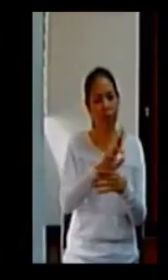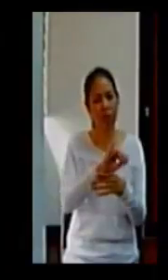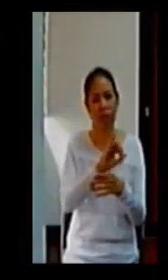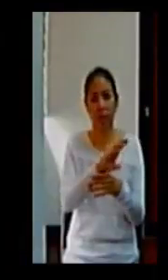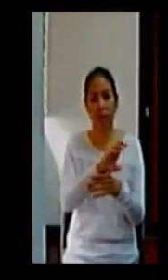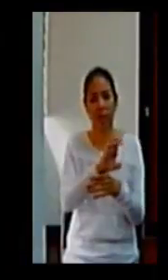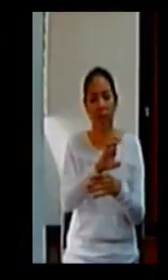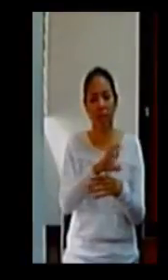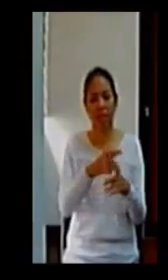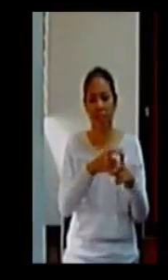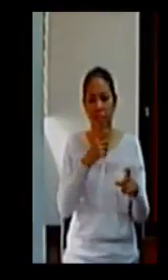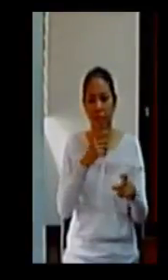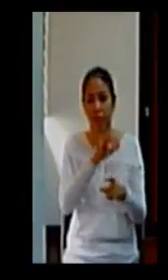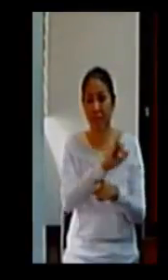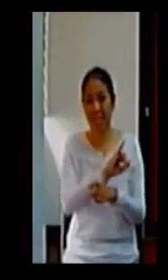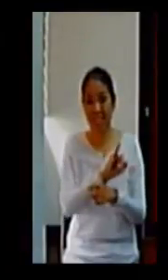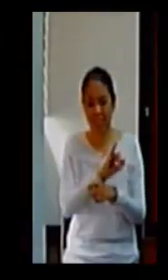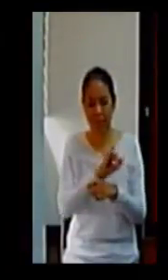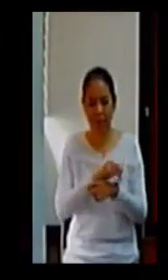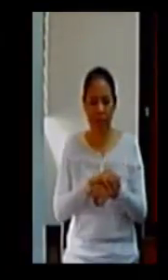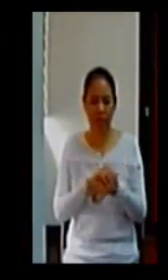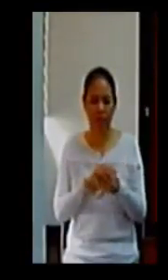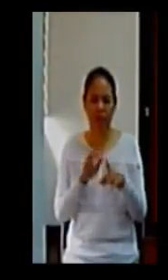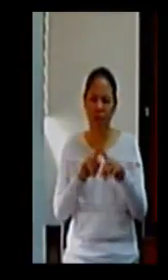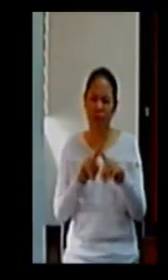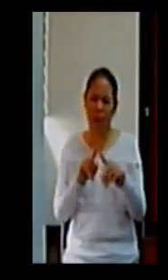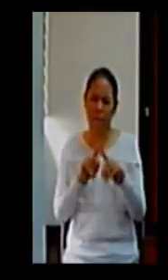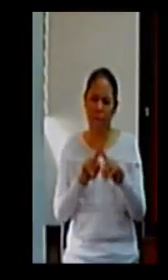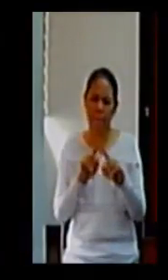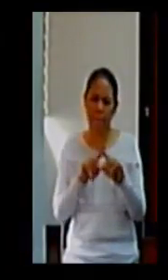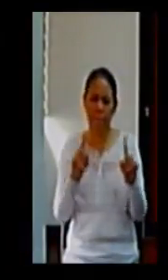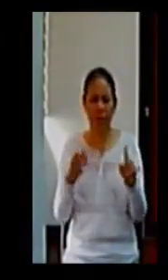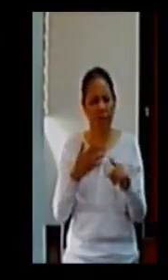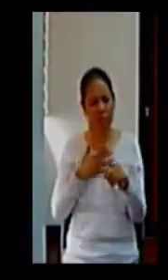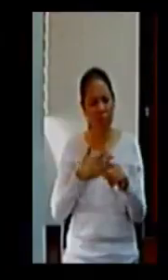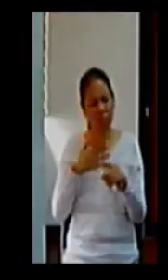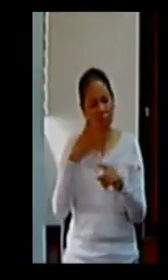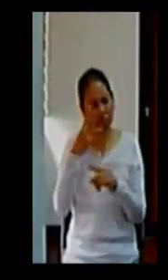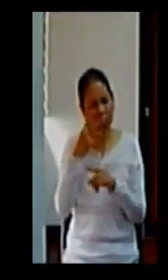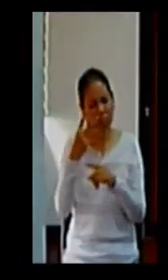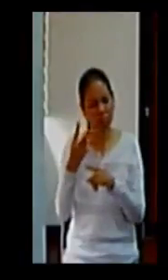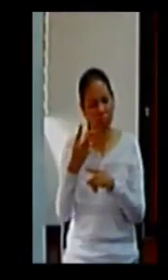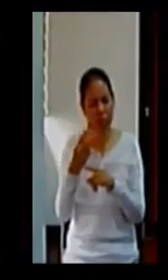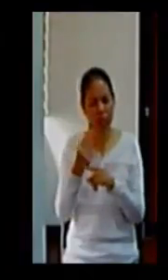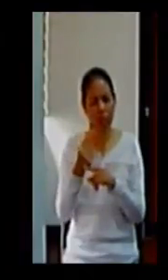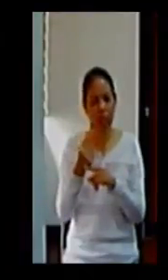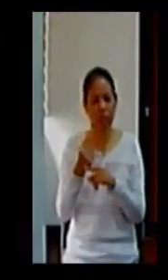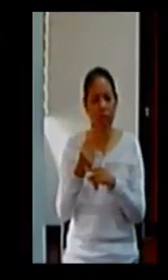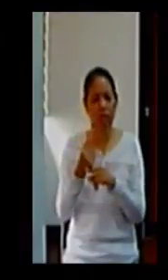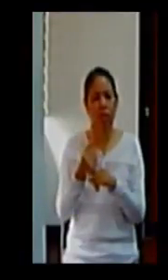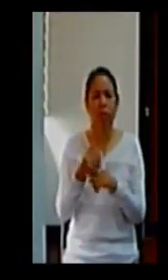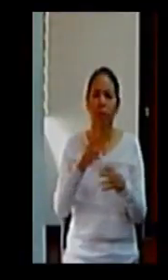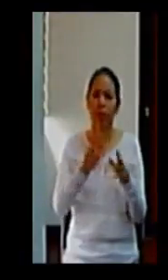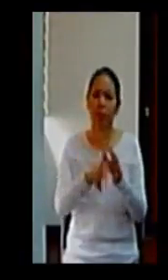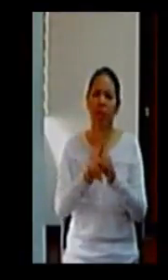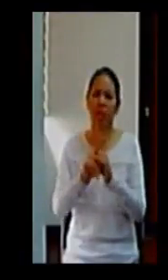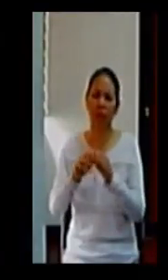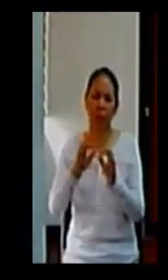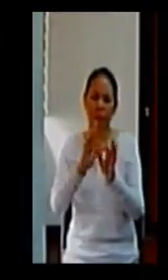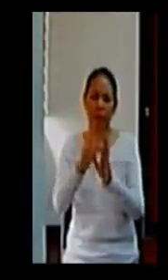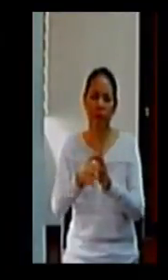aking tingin, sa haba ng panahon na pagtatanim ko ng mga lowland rice, na ikumpara ko at mas maganda pa rin yung